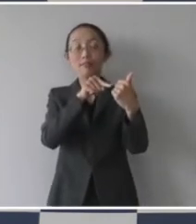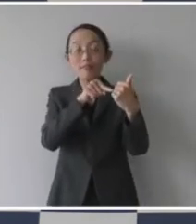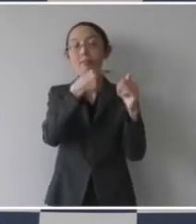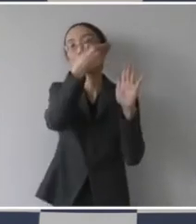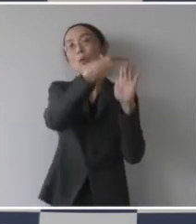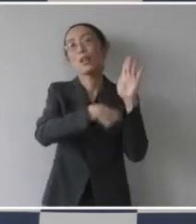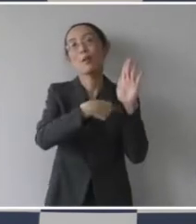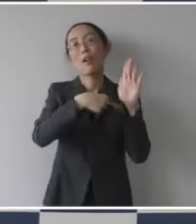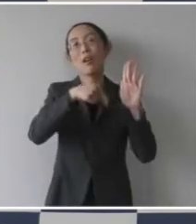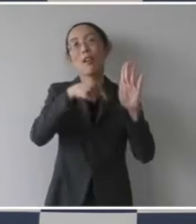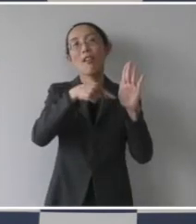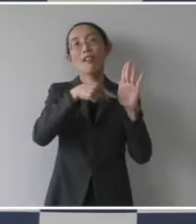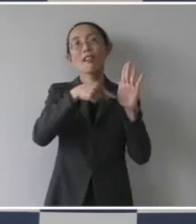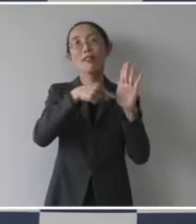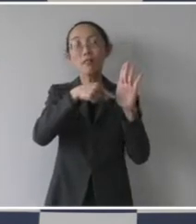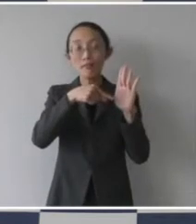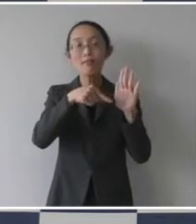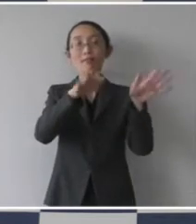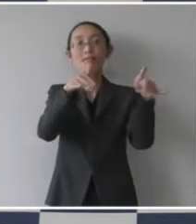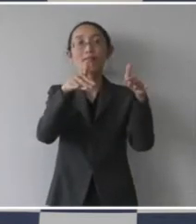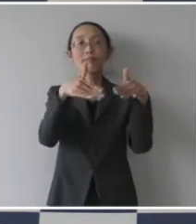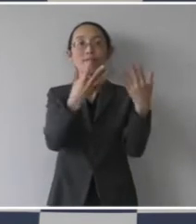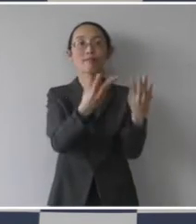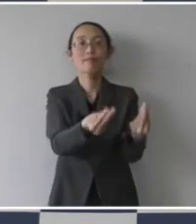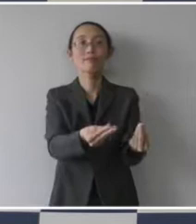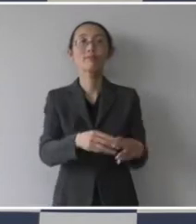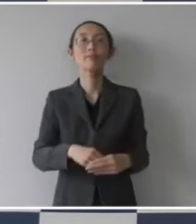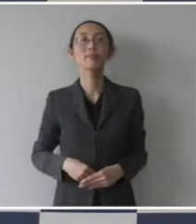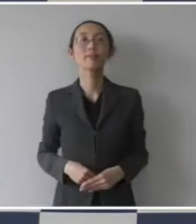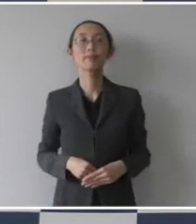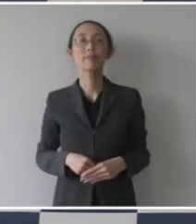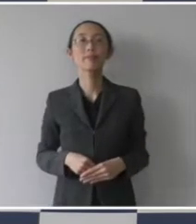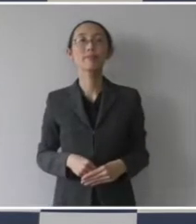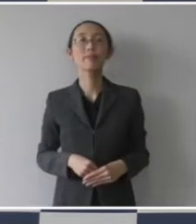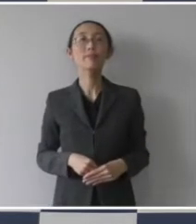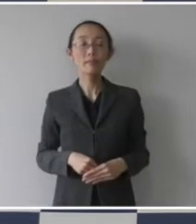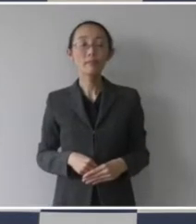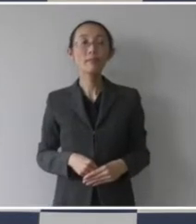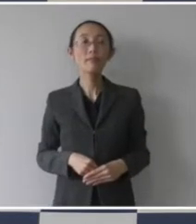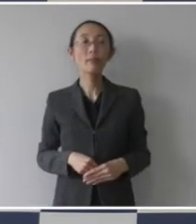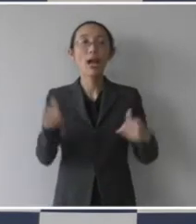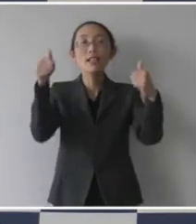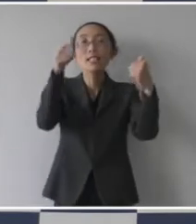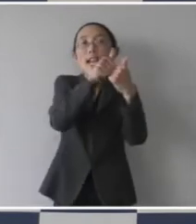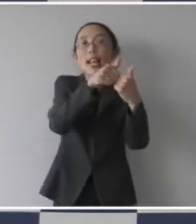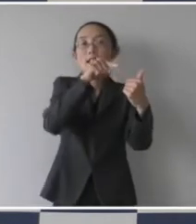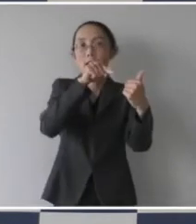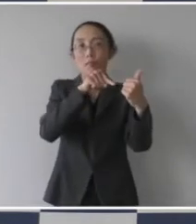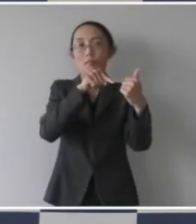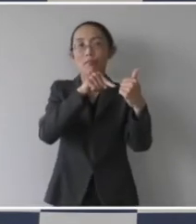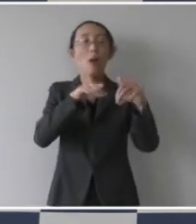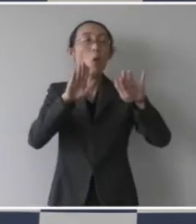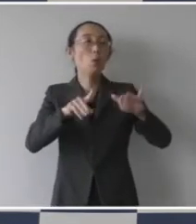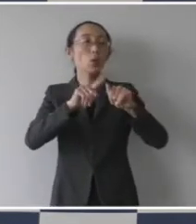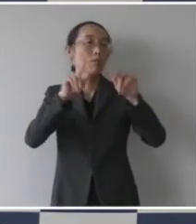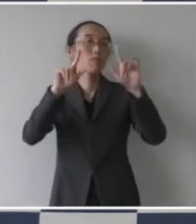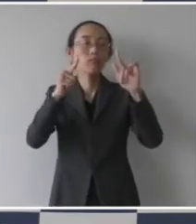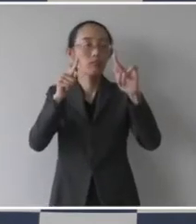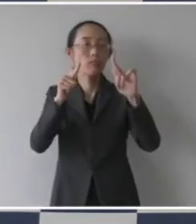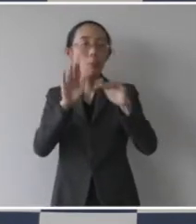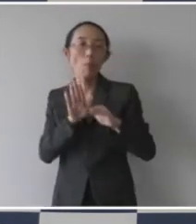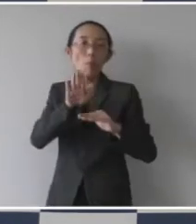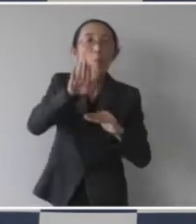で、応募していただいたわけでありますけども、まあ、チャレンジをするということから一歩進んでです